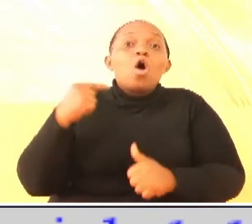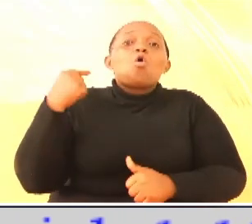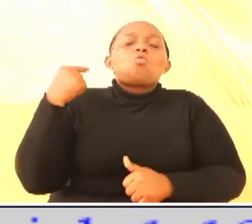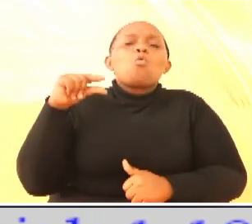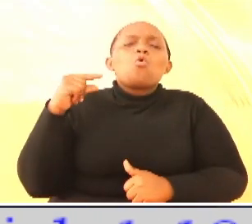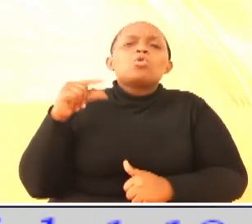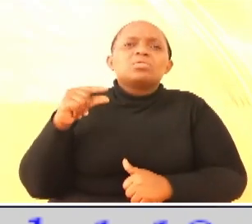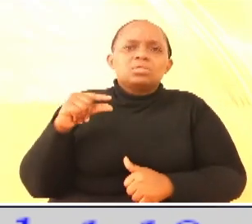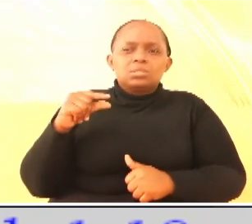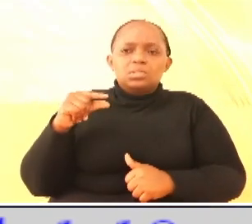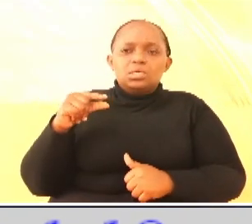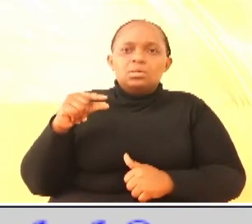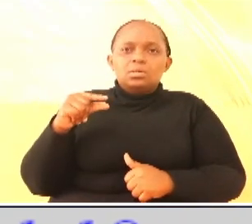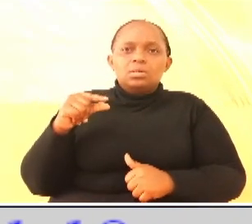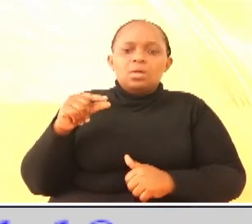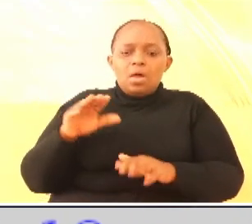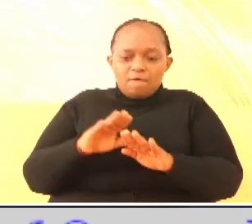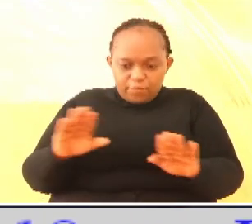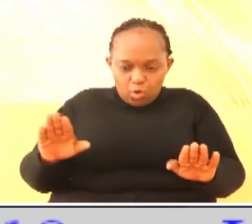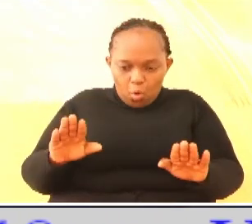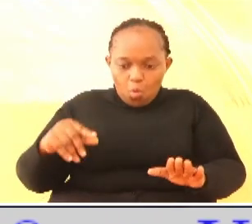dhahabu, kwa wall kuna nini?